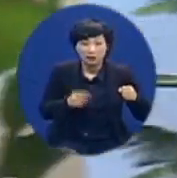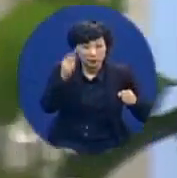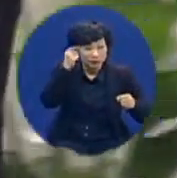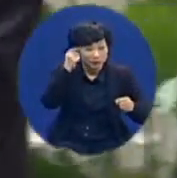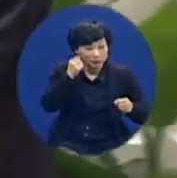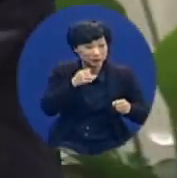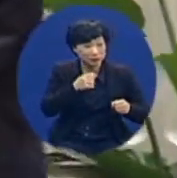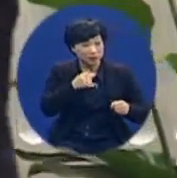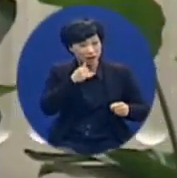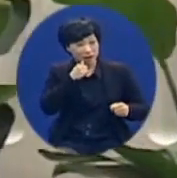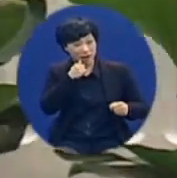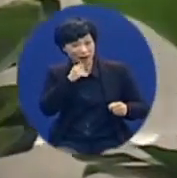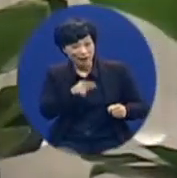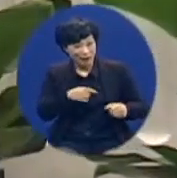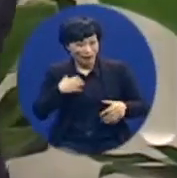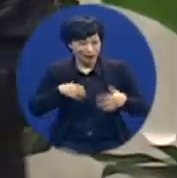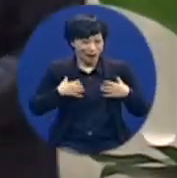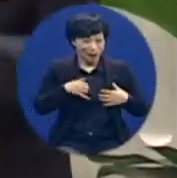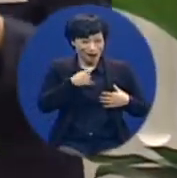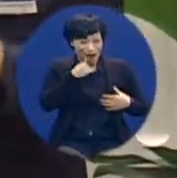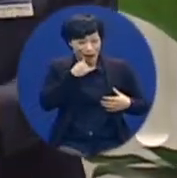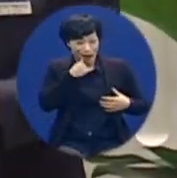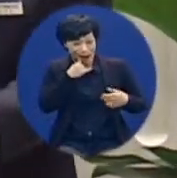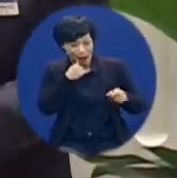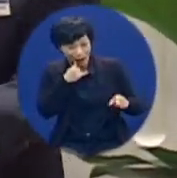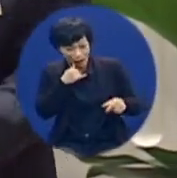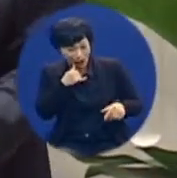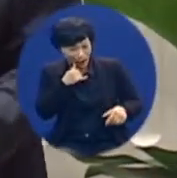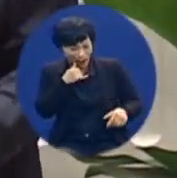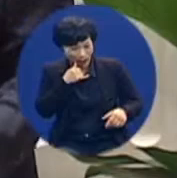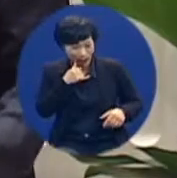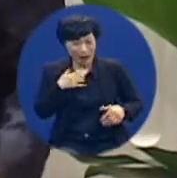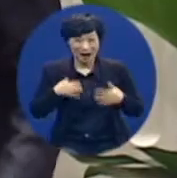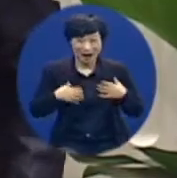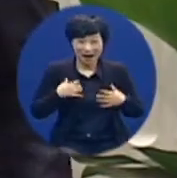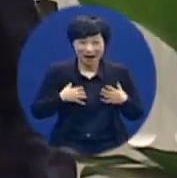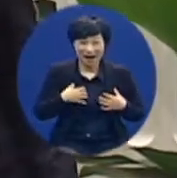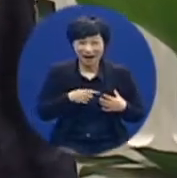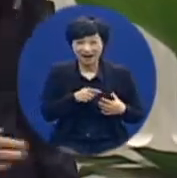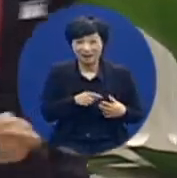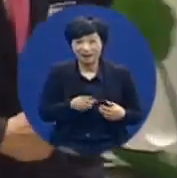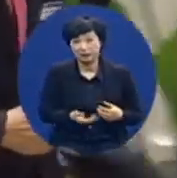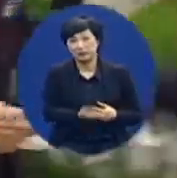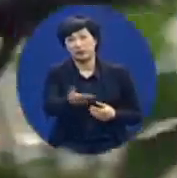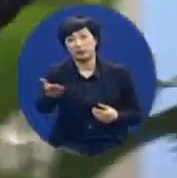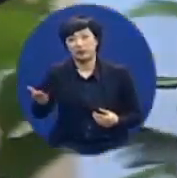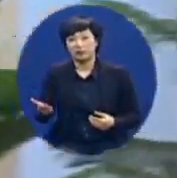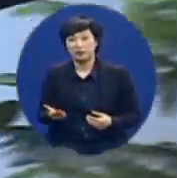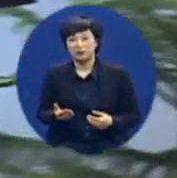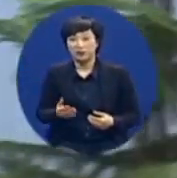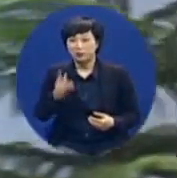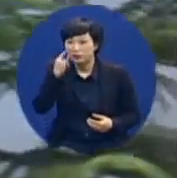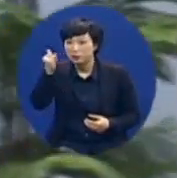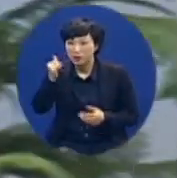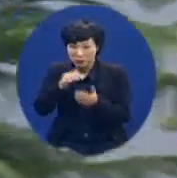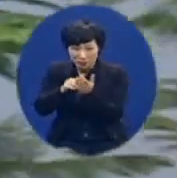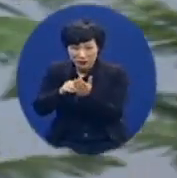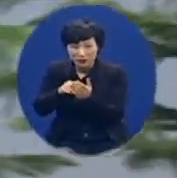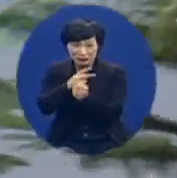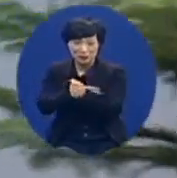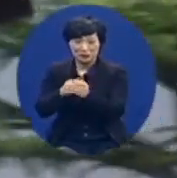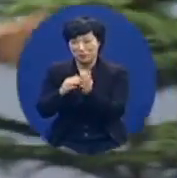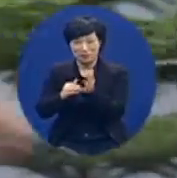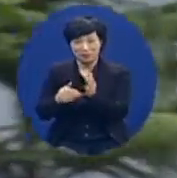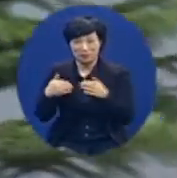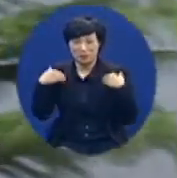말이야이 재밌는 걸이 재밌는 걸 누가 못하게 하느냐 응 그래서 부모도 몰래 선생님도 몰래